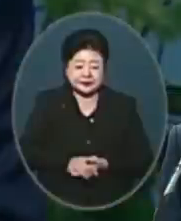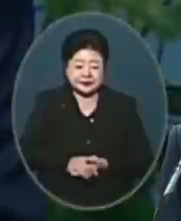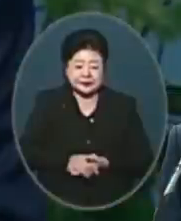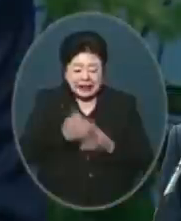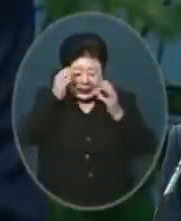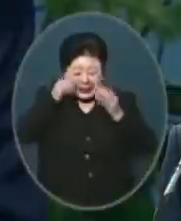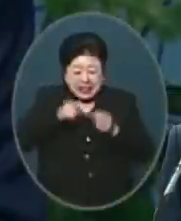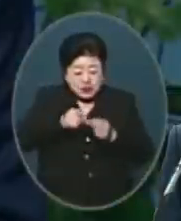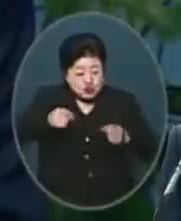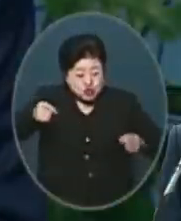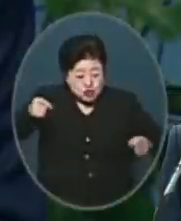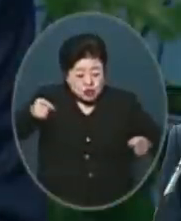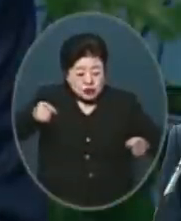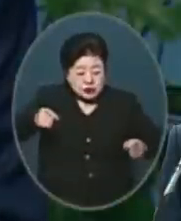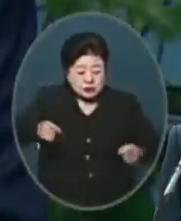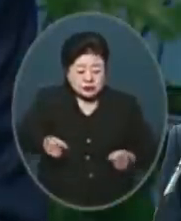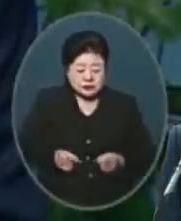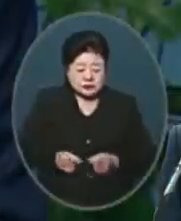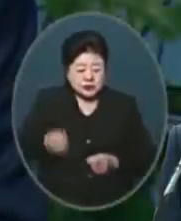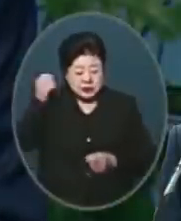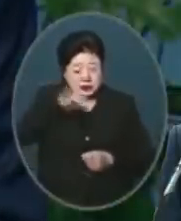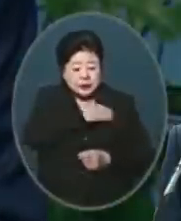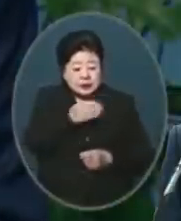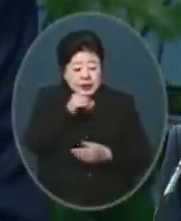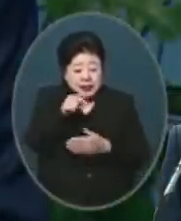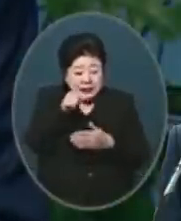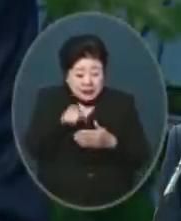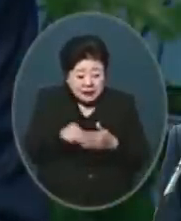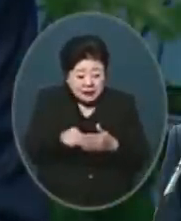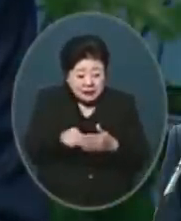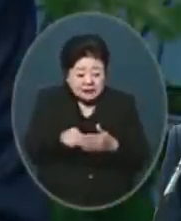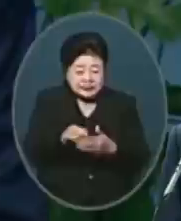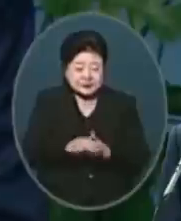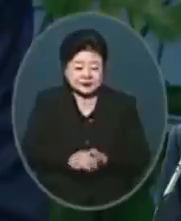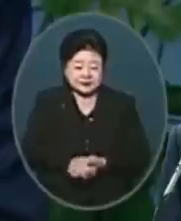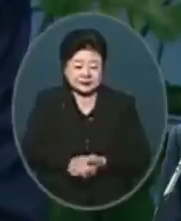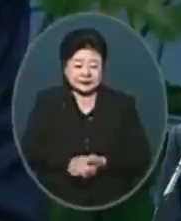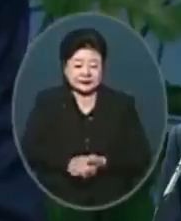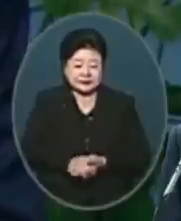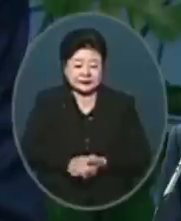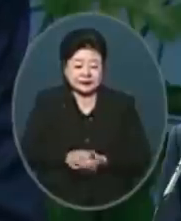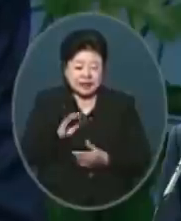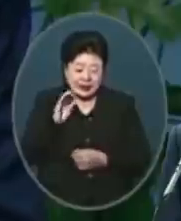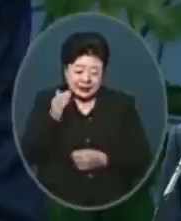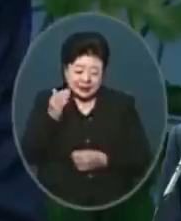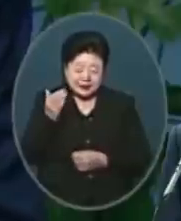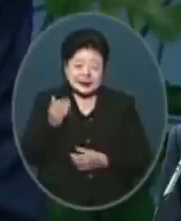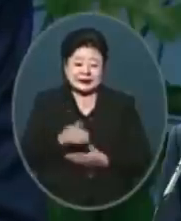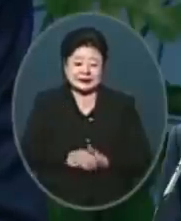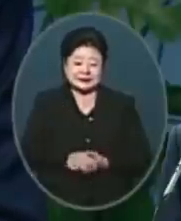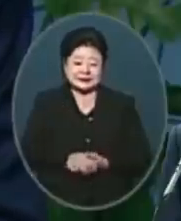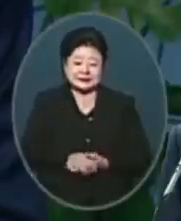탯줄이 우리는 성령의 능에 의해서 다 된